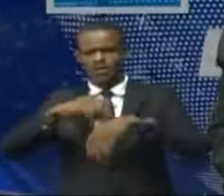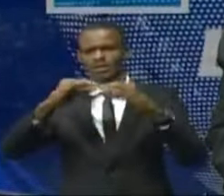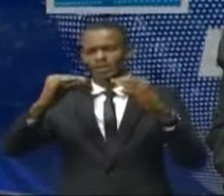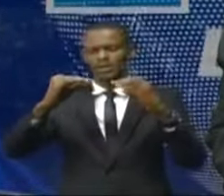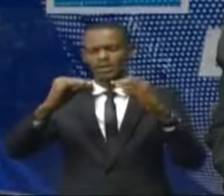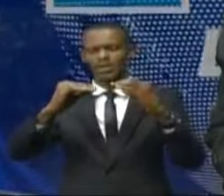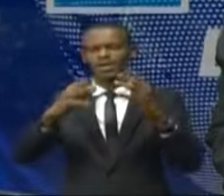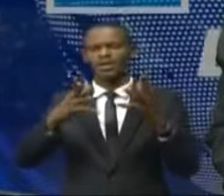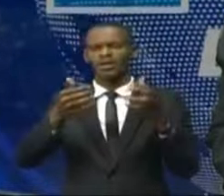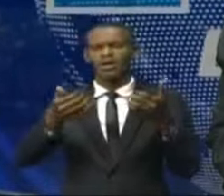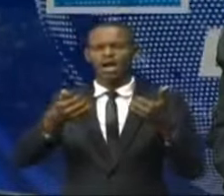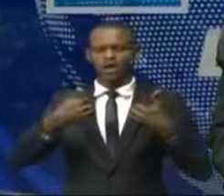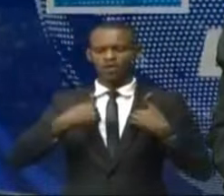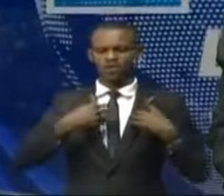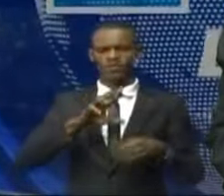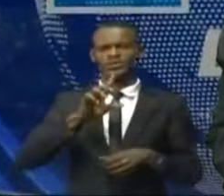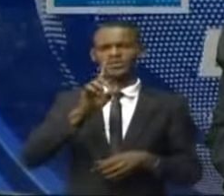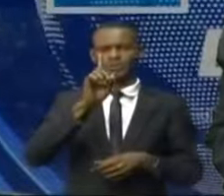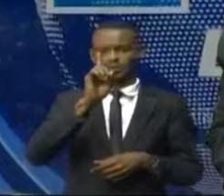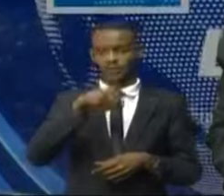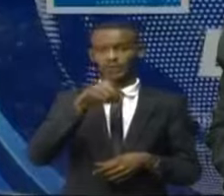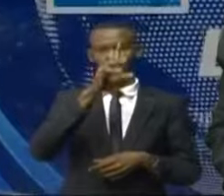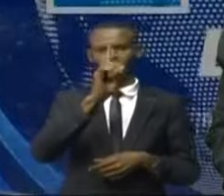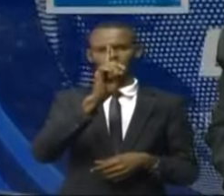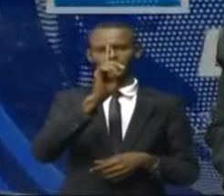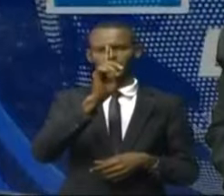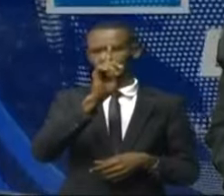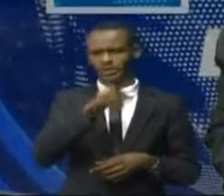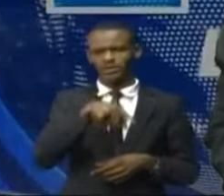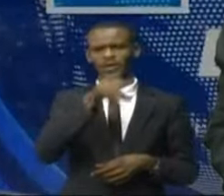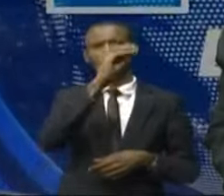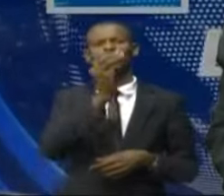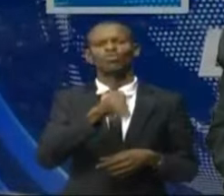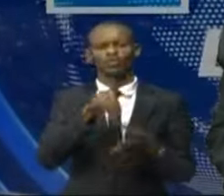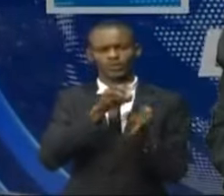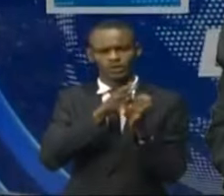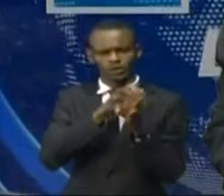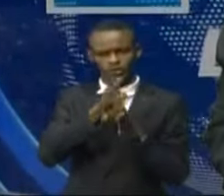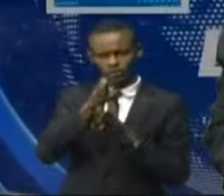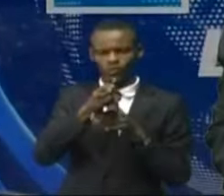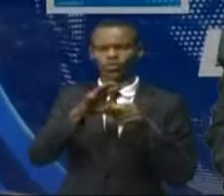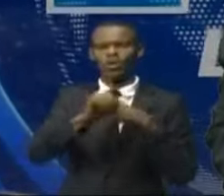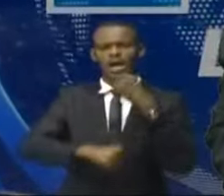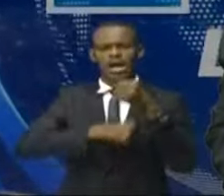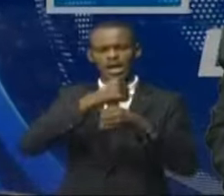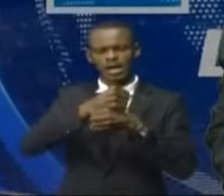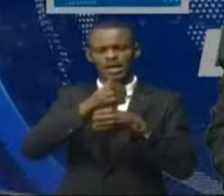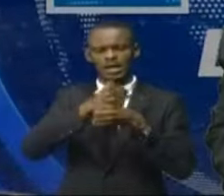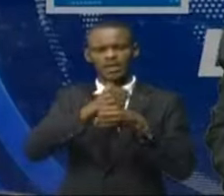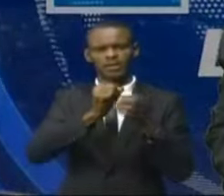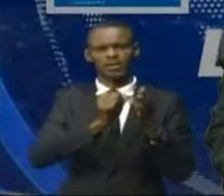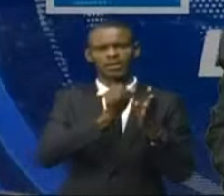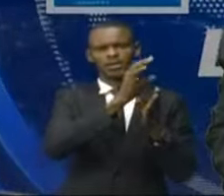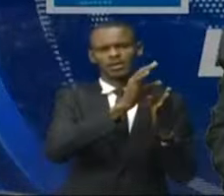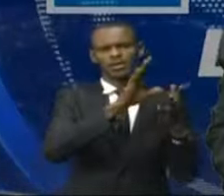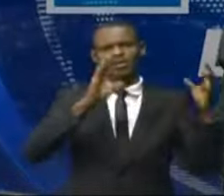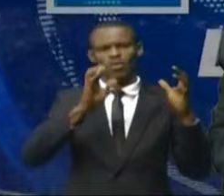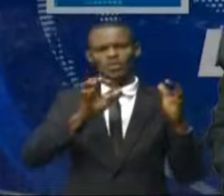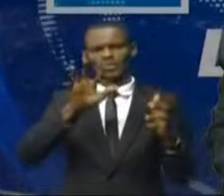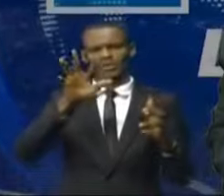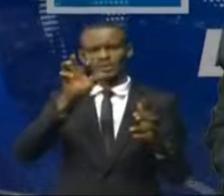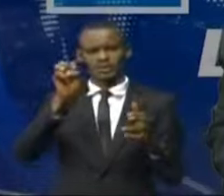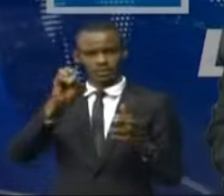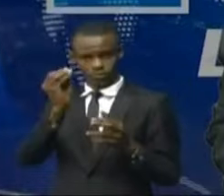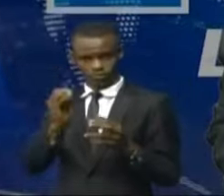les 100% de droits superficiels annuels à proportion de 50% pour le trésor public